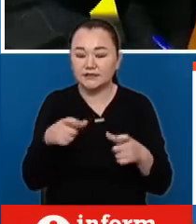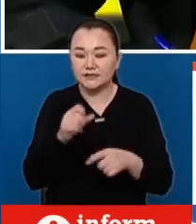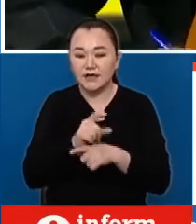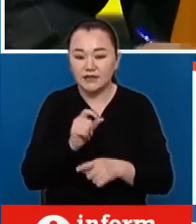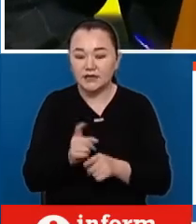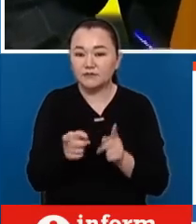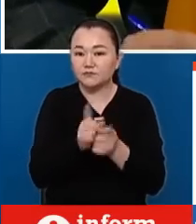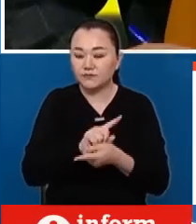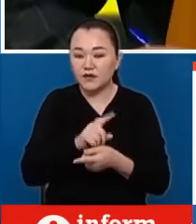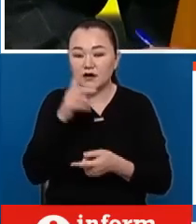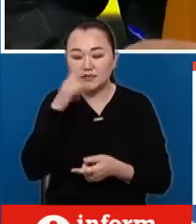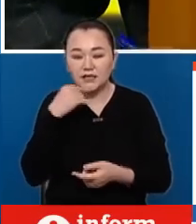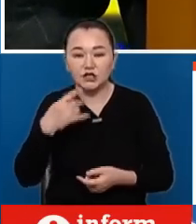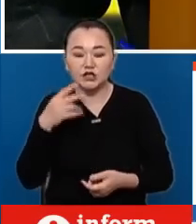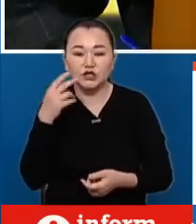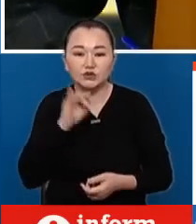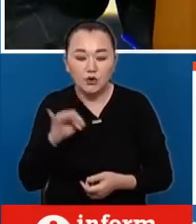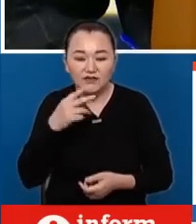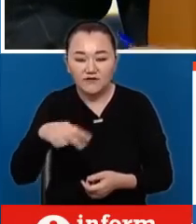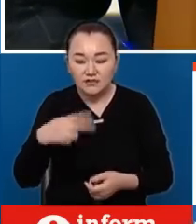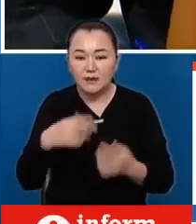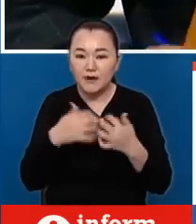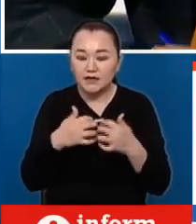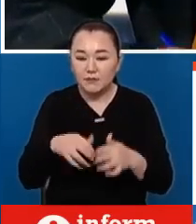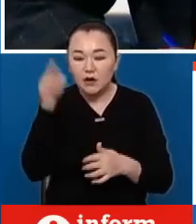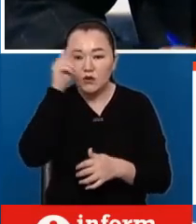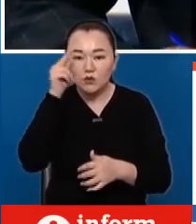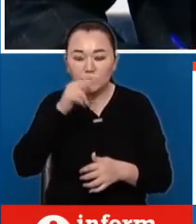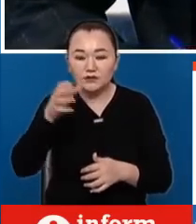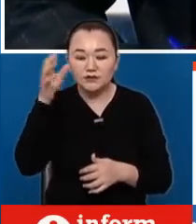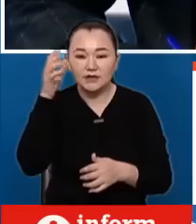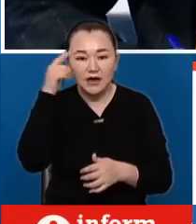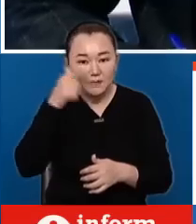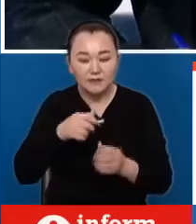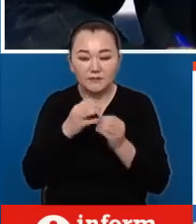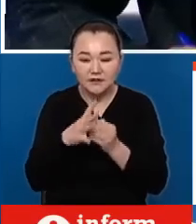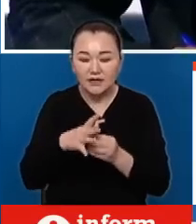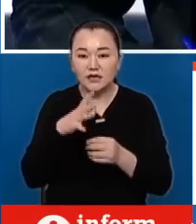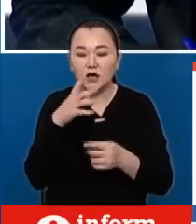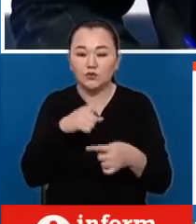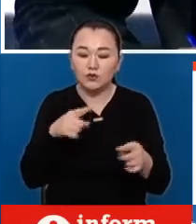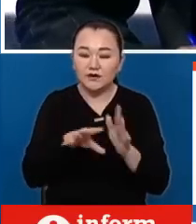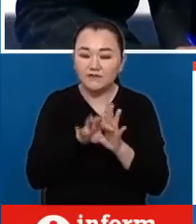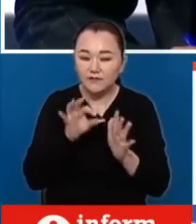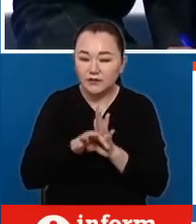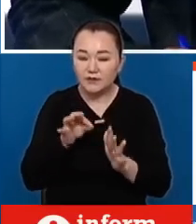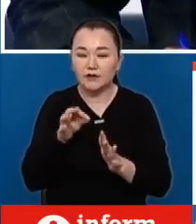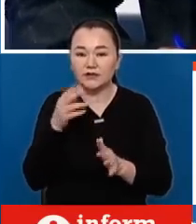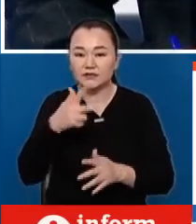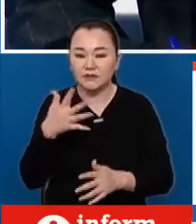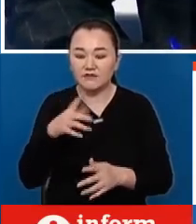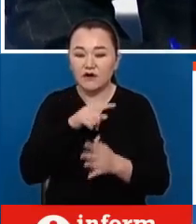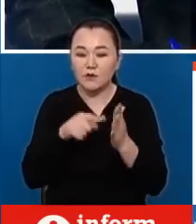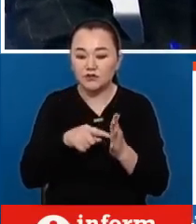олар Қазақстан тарихынан 20, математика және оқу сауаттылығы пәндерінен 15, ал бейімдік пәндерден 35 сұраққа